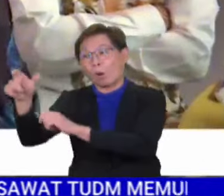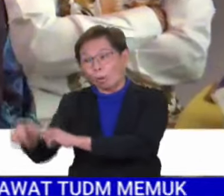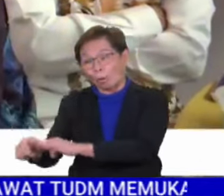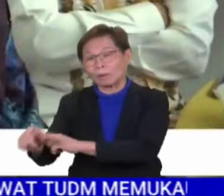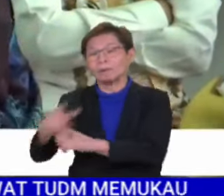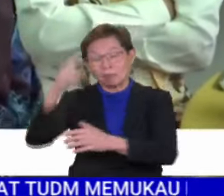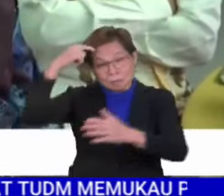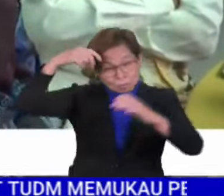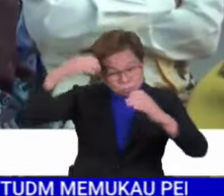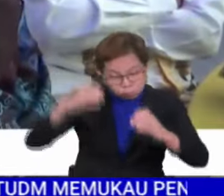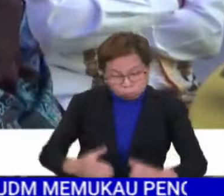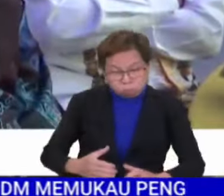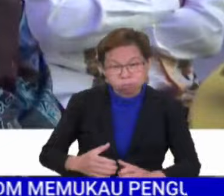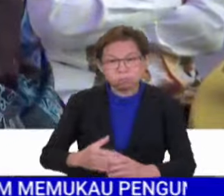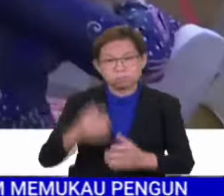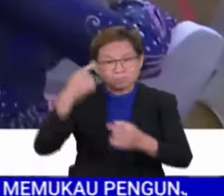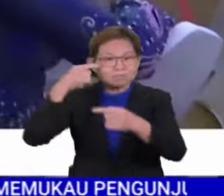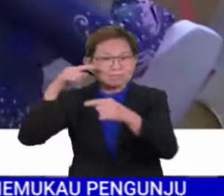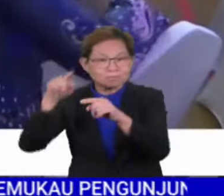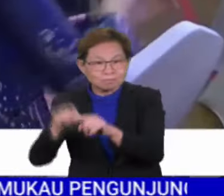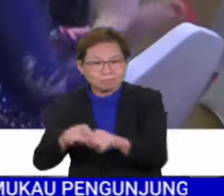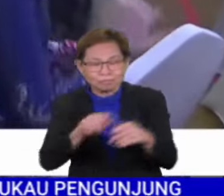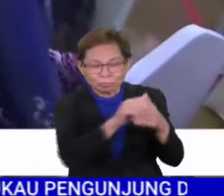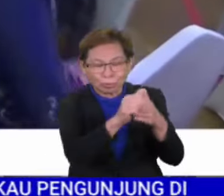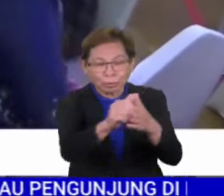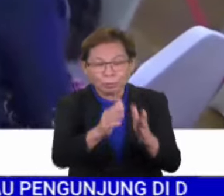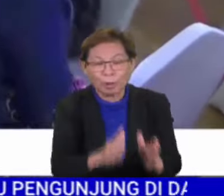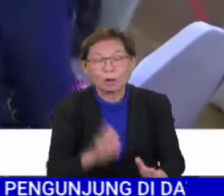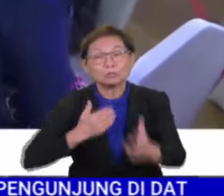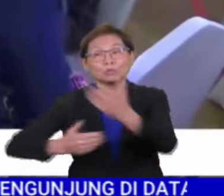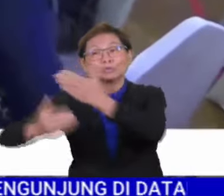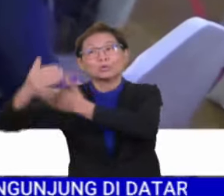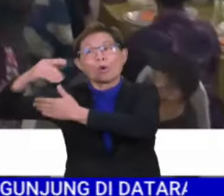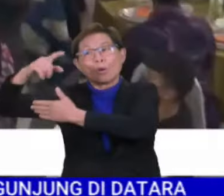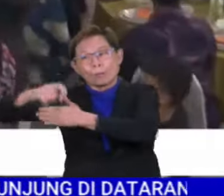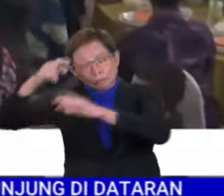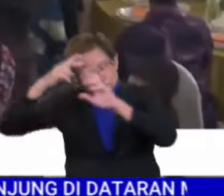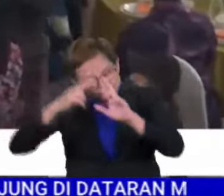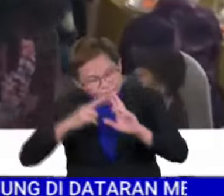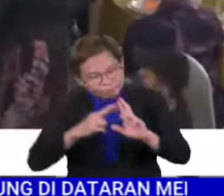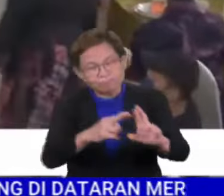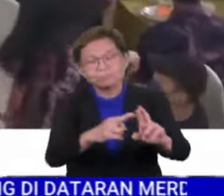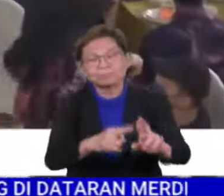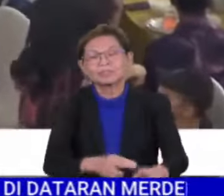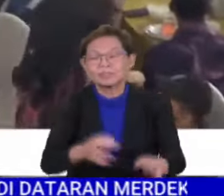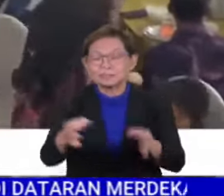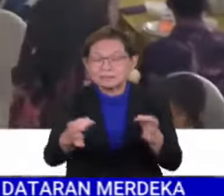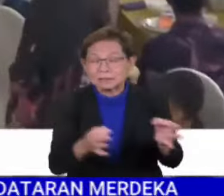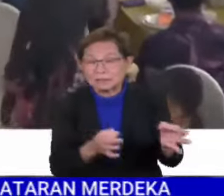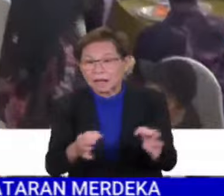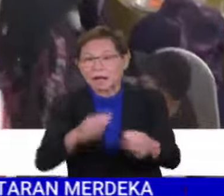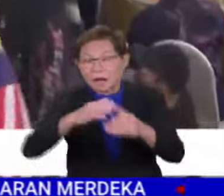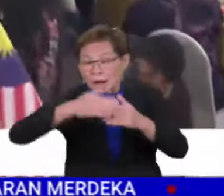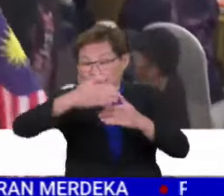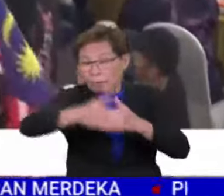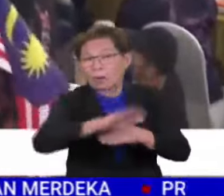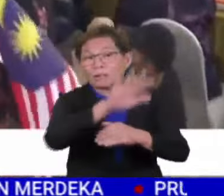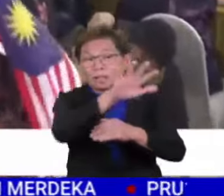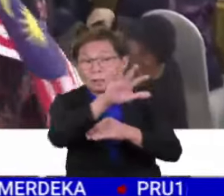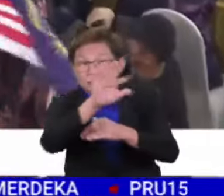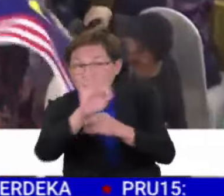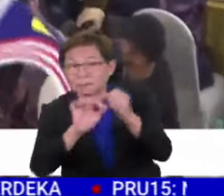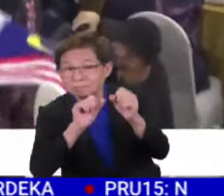Sebaliknya, keputusan yang telah dipersetujui kepimpinan terdahulu harus dihormati. Jelas beliau, selepas